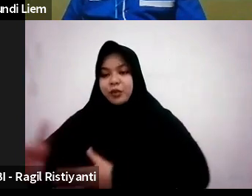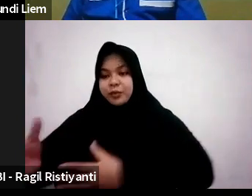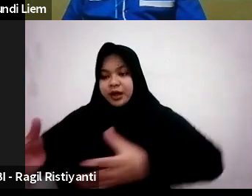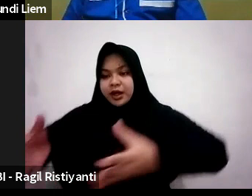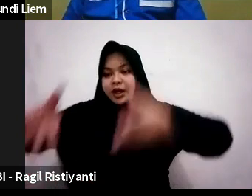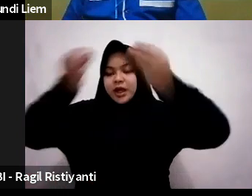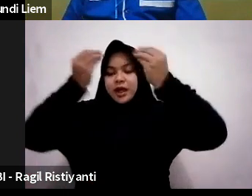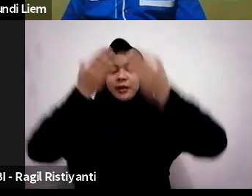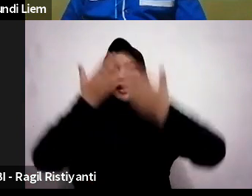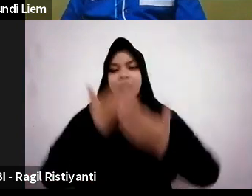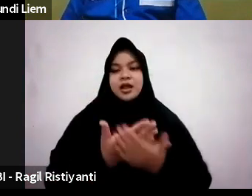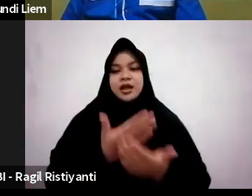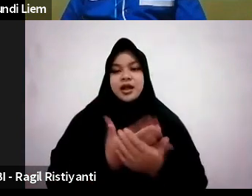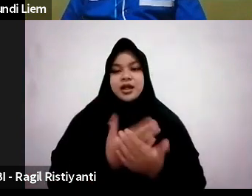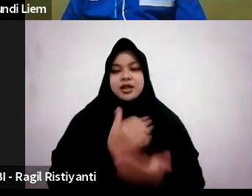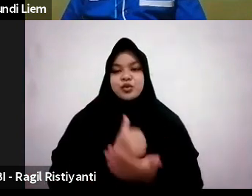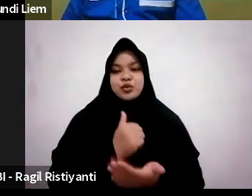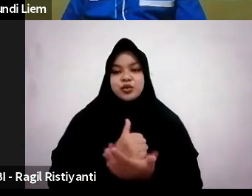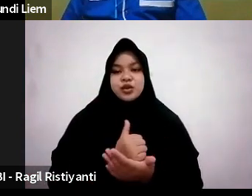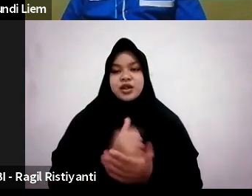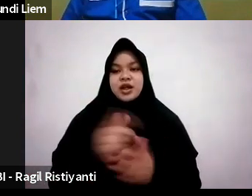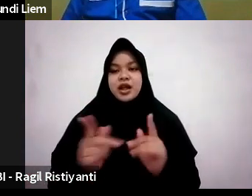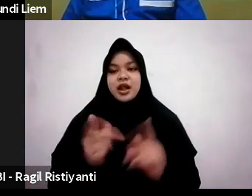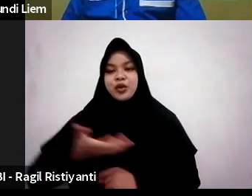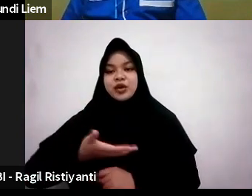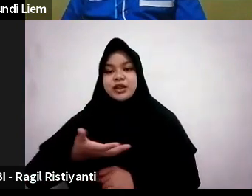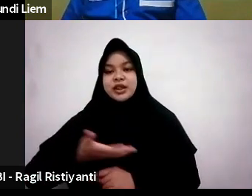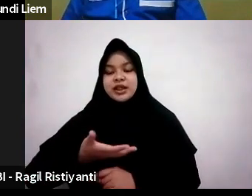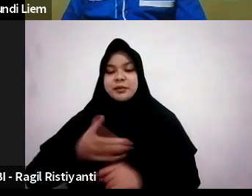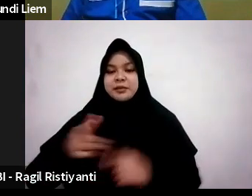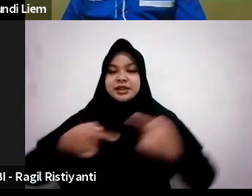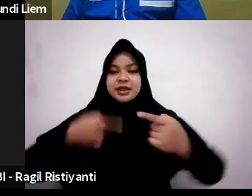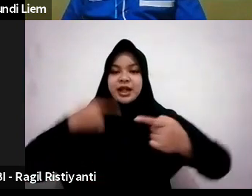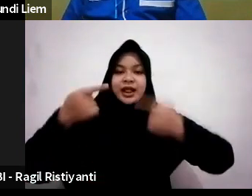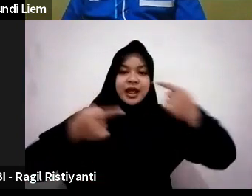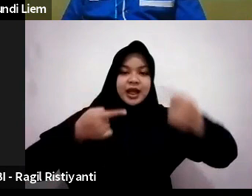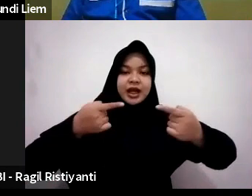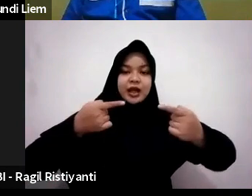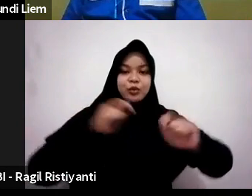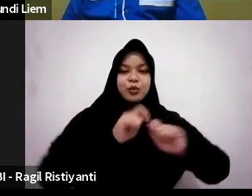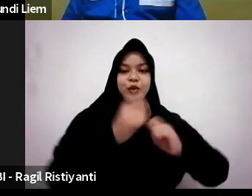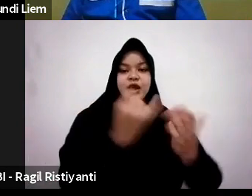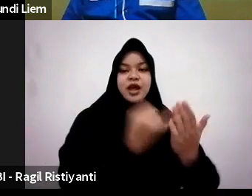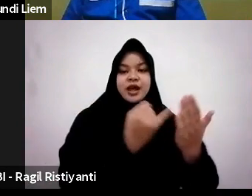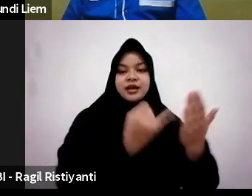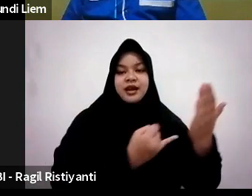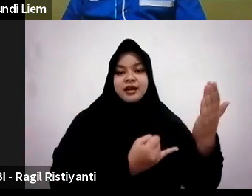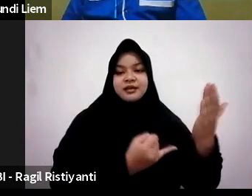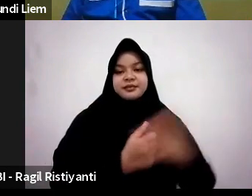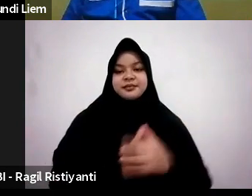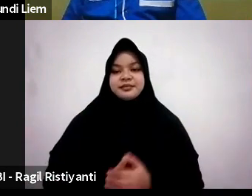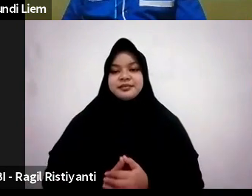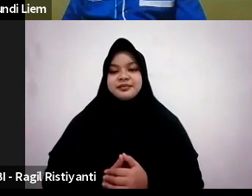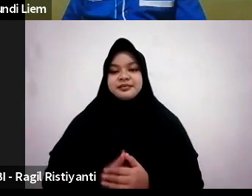di realitas sesungguhnya ketika ingin menceritakan atau mengkaryakan satu fenomena komunitas